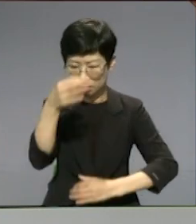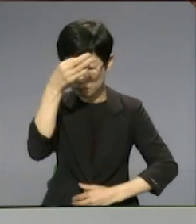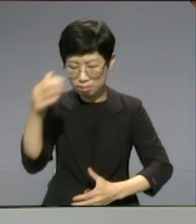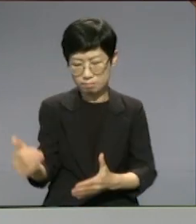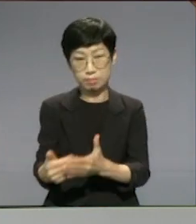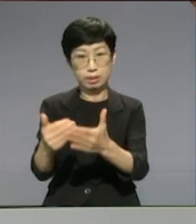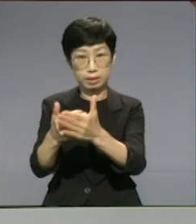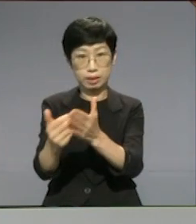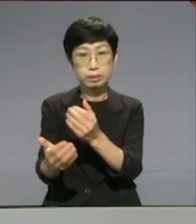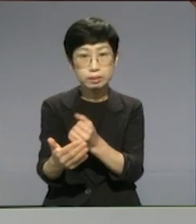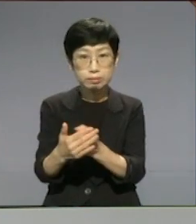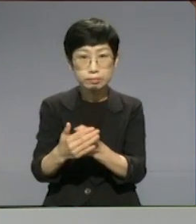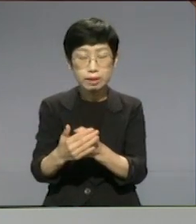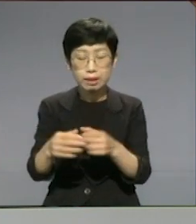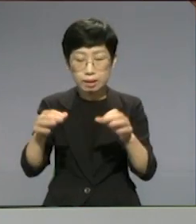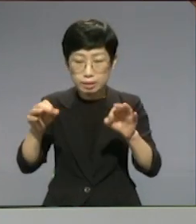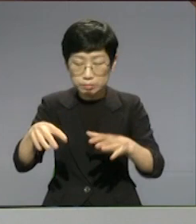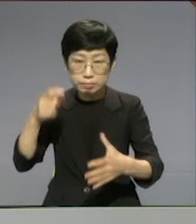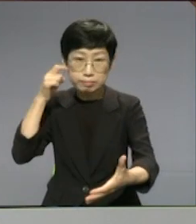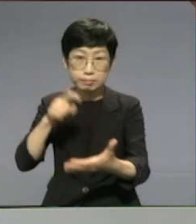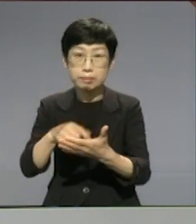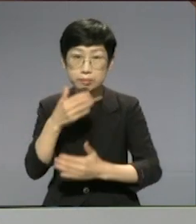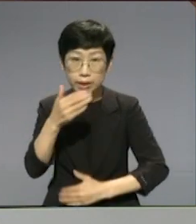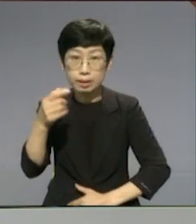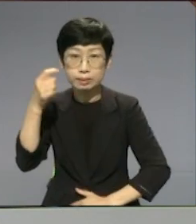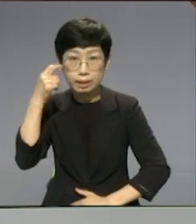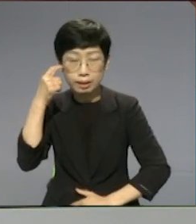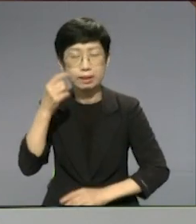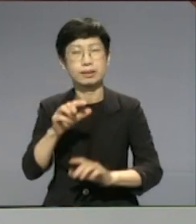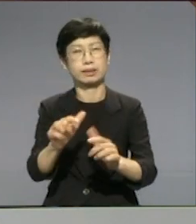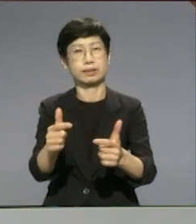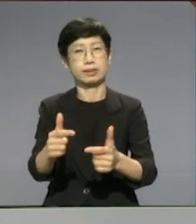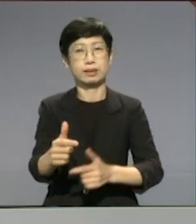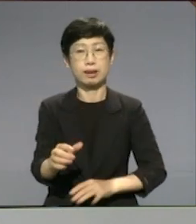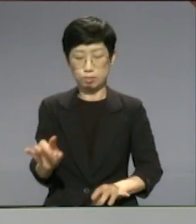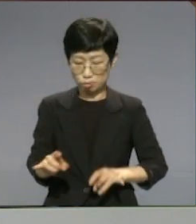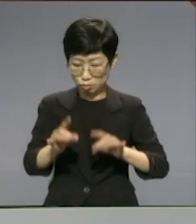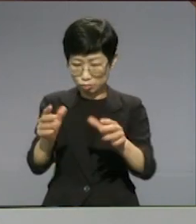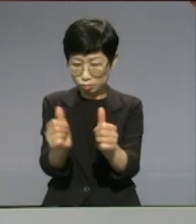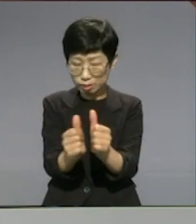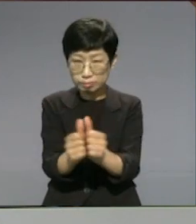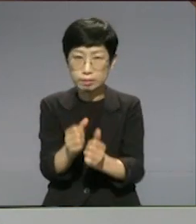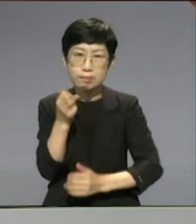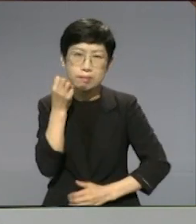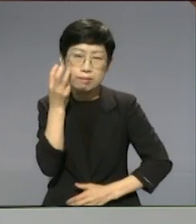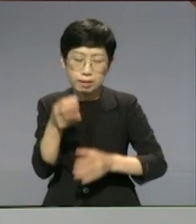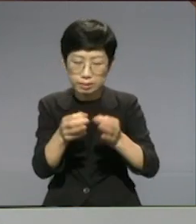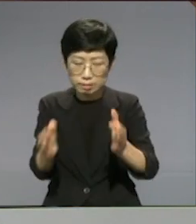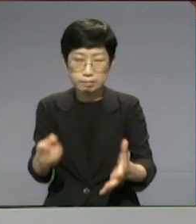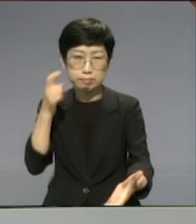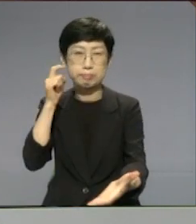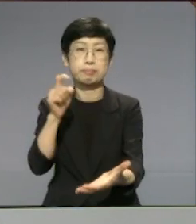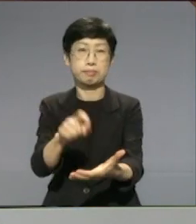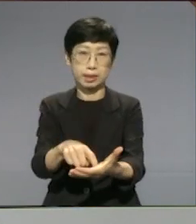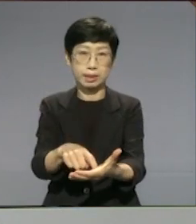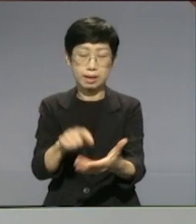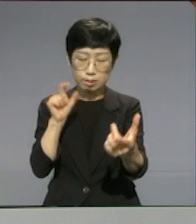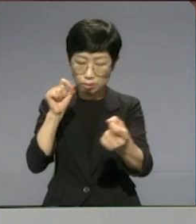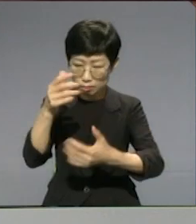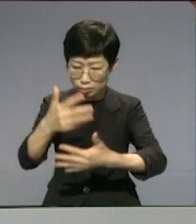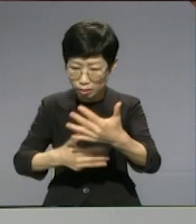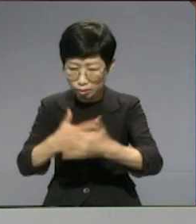발달했으니 금방 발견되지 않을까도 싶지만 호주의 한 남자는 무려 석 달이나 걸렸습니다 곧 영화로